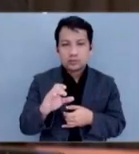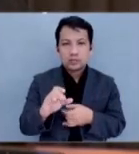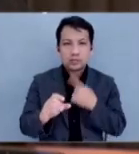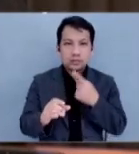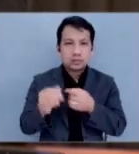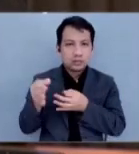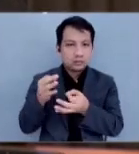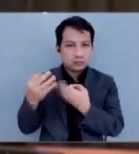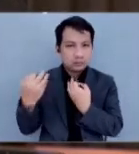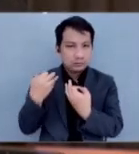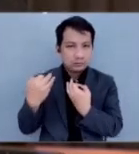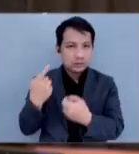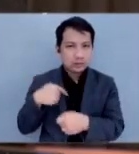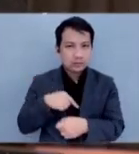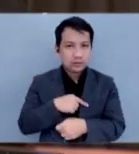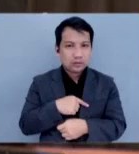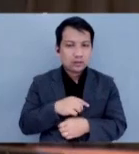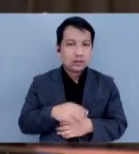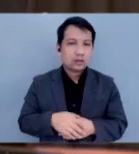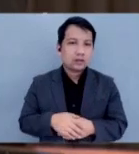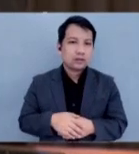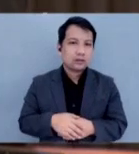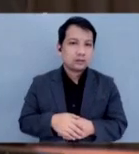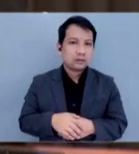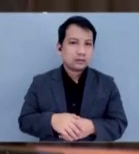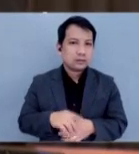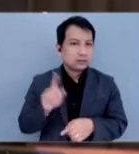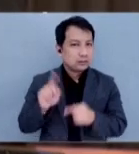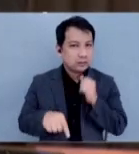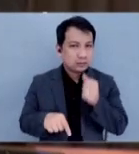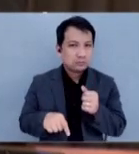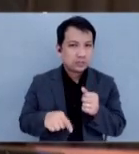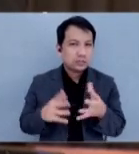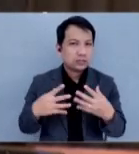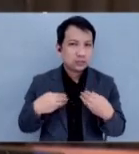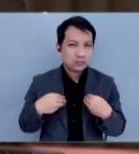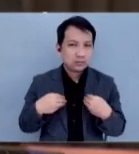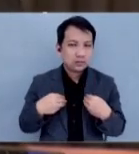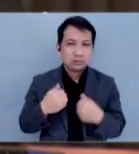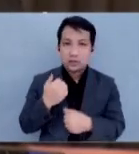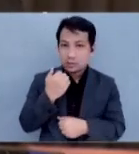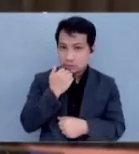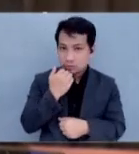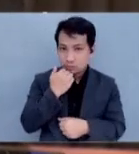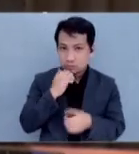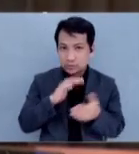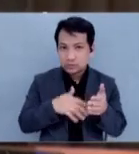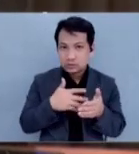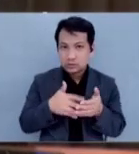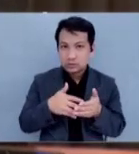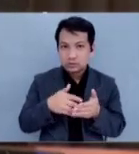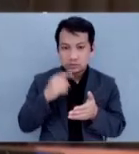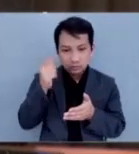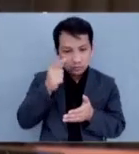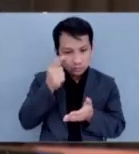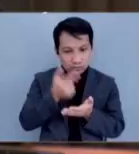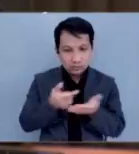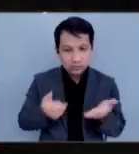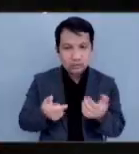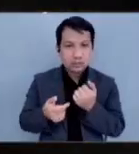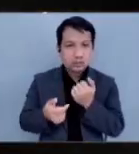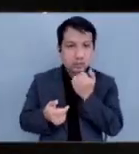believe, at hindi po justifiable, ay nagkamali daw yung kanilang logistics, nagkamali